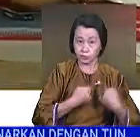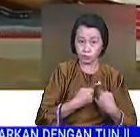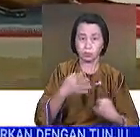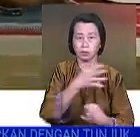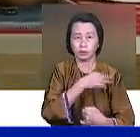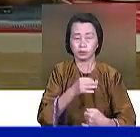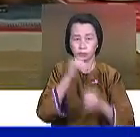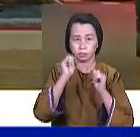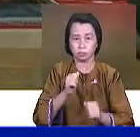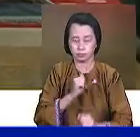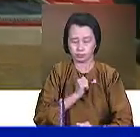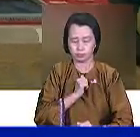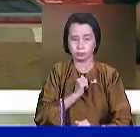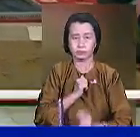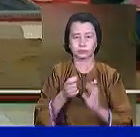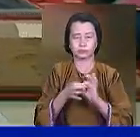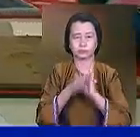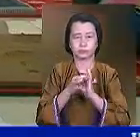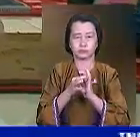serta asertif diri yang padu.